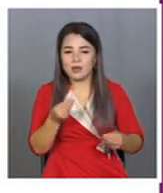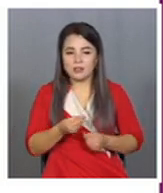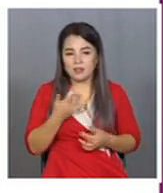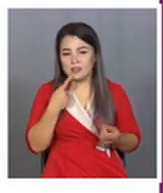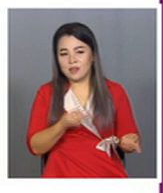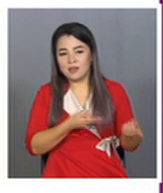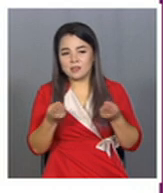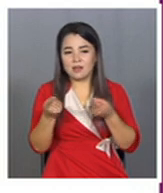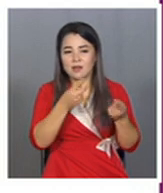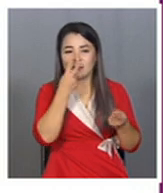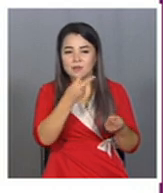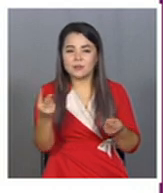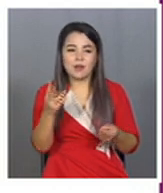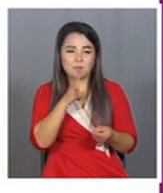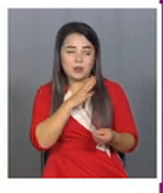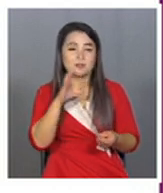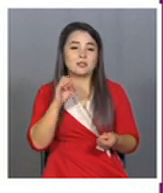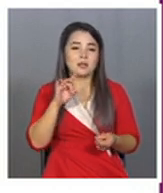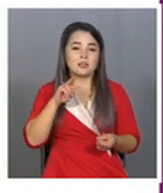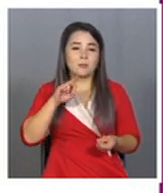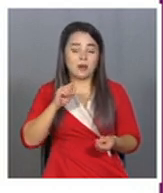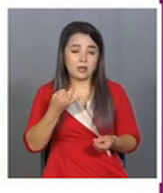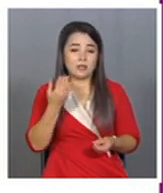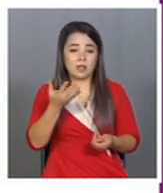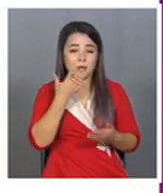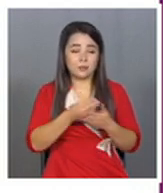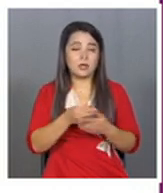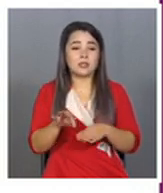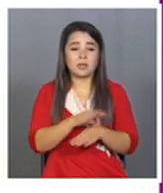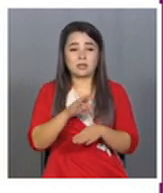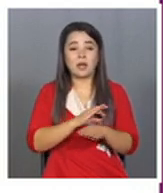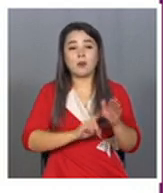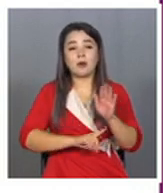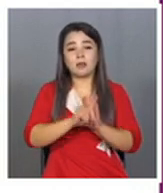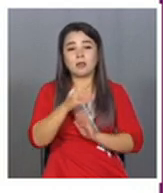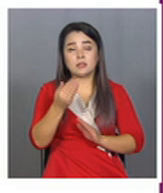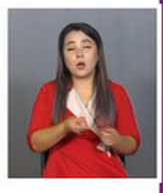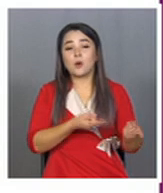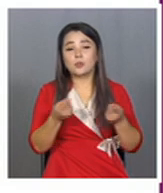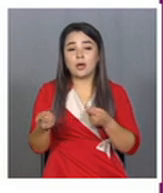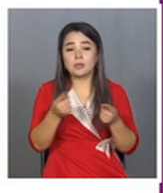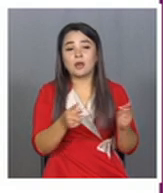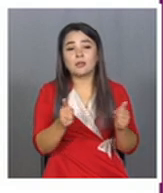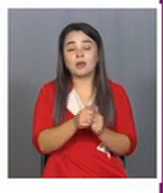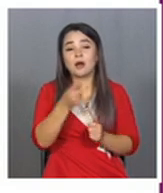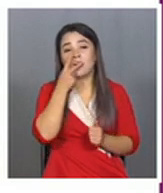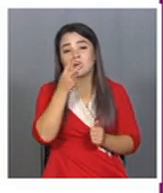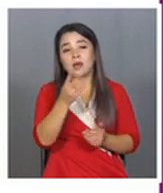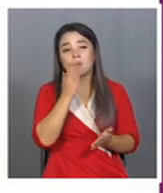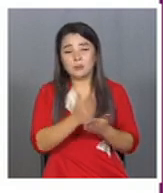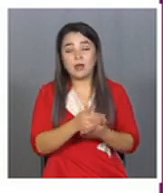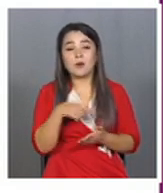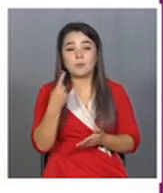алады. Сырлыбайдың бәйбішесі бастаған көшке жетіп келген жерін, көш алдына қараса